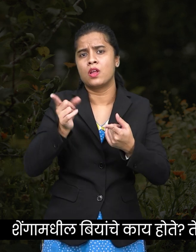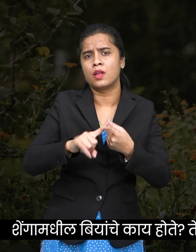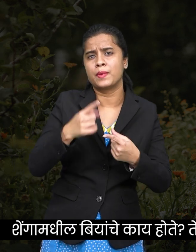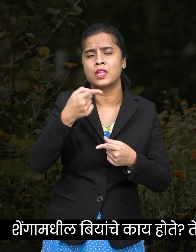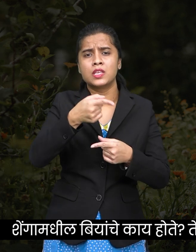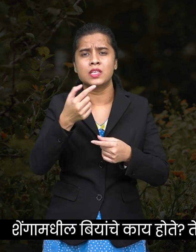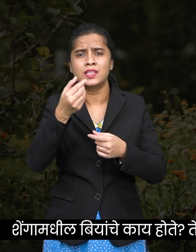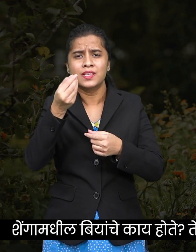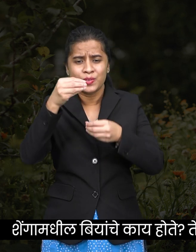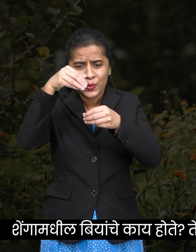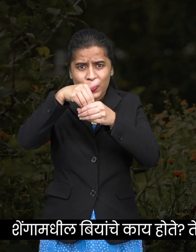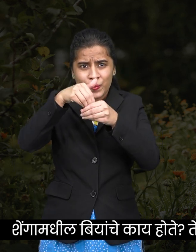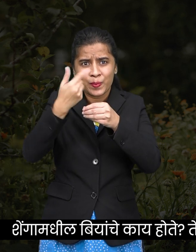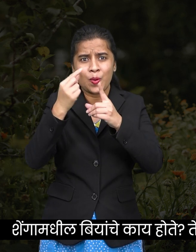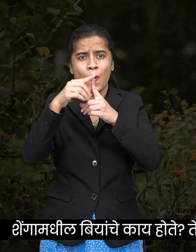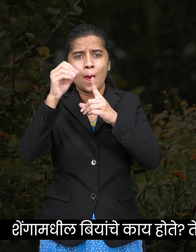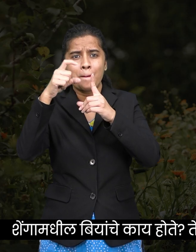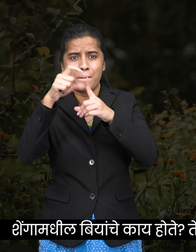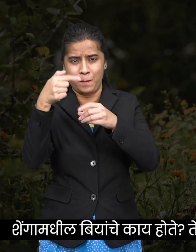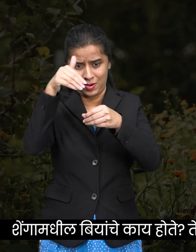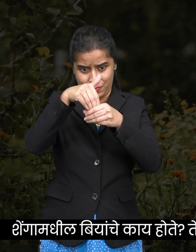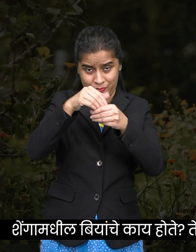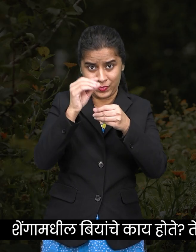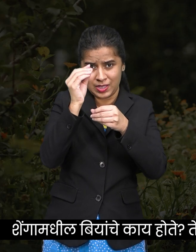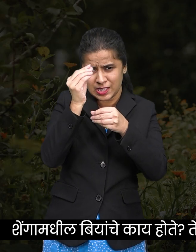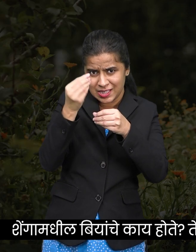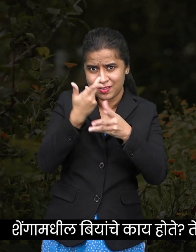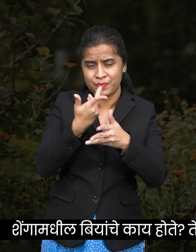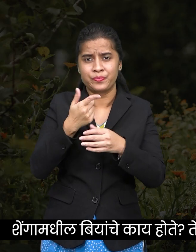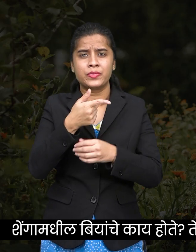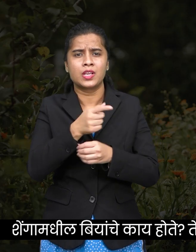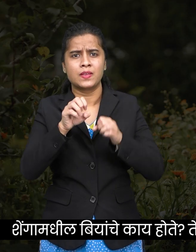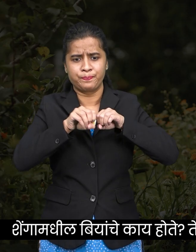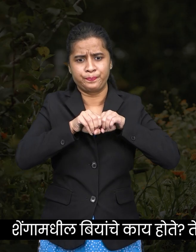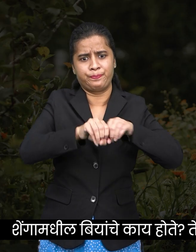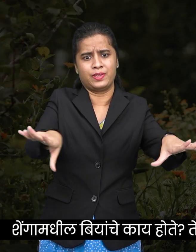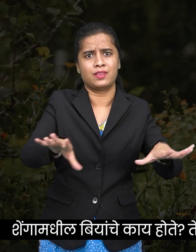शेंगांमधील बियांचे काय होते, ते किती दूर विखुरले आहेत, अंतर लक्षात घ्या.